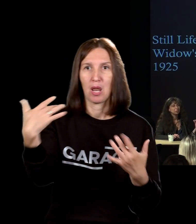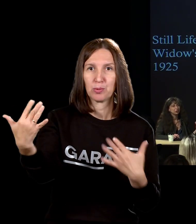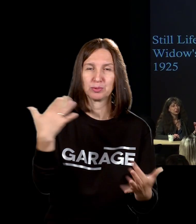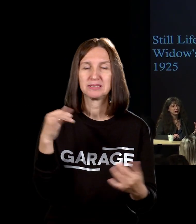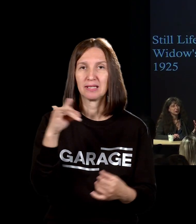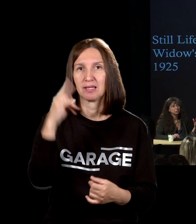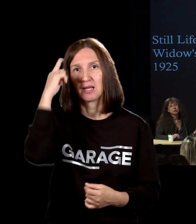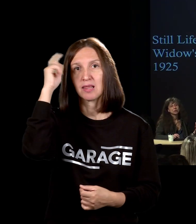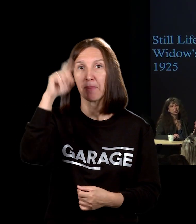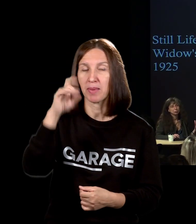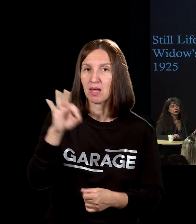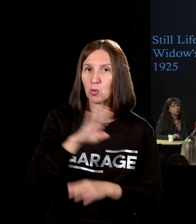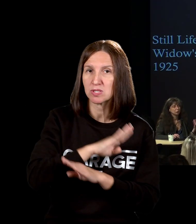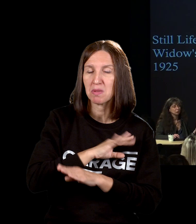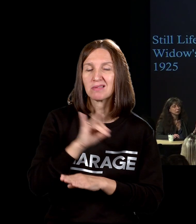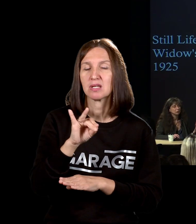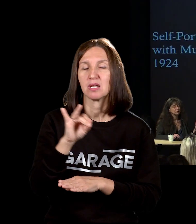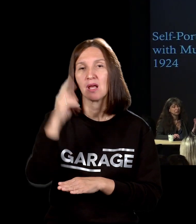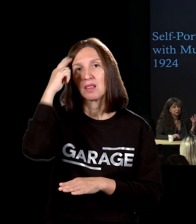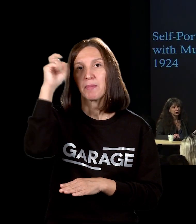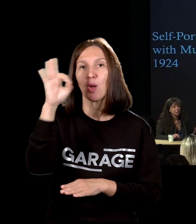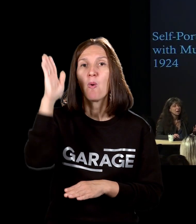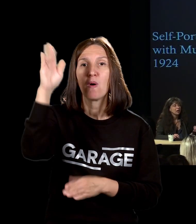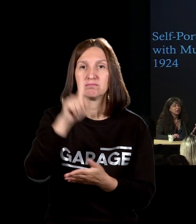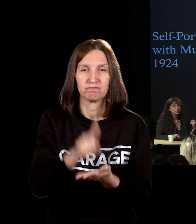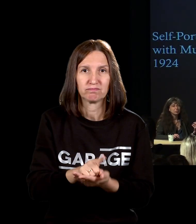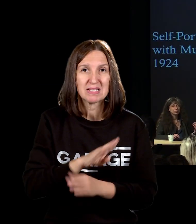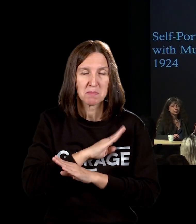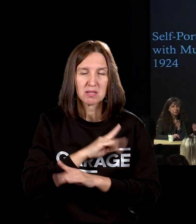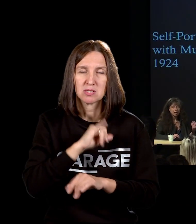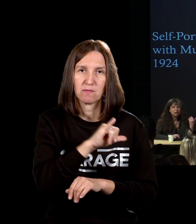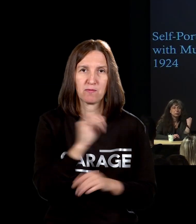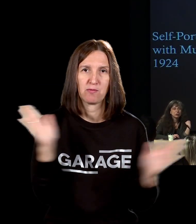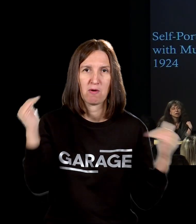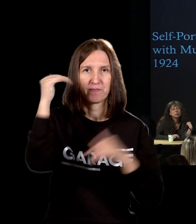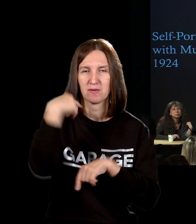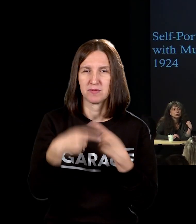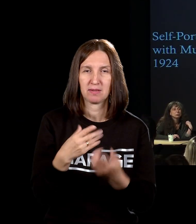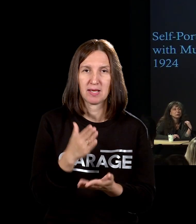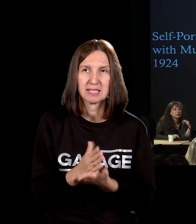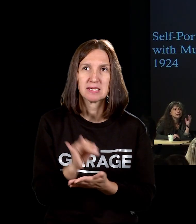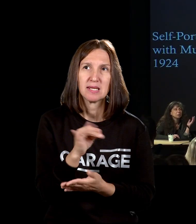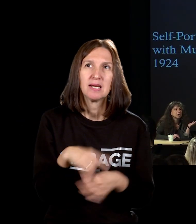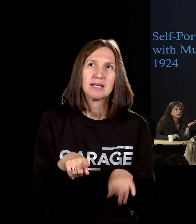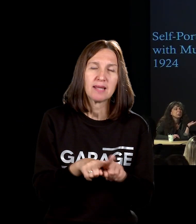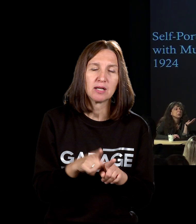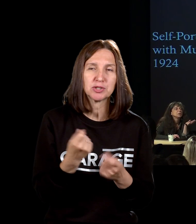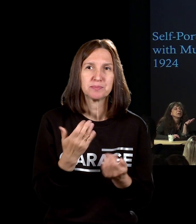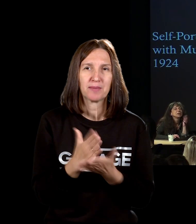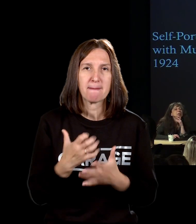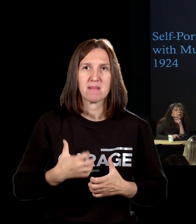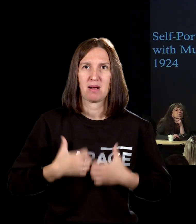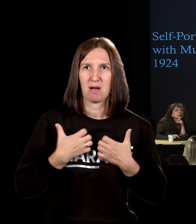смерти, напоминание о смертности будет присутствовать всегда. Неким как бы макабром будет, с неким